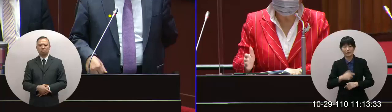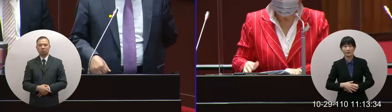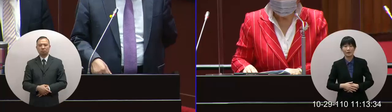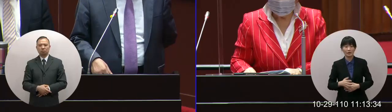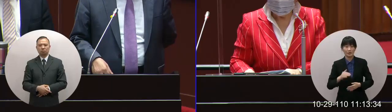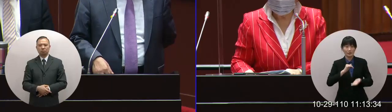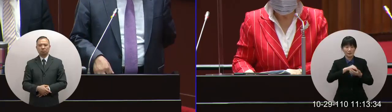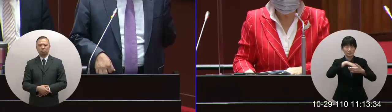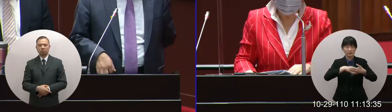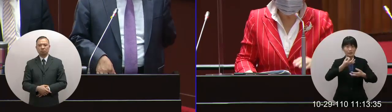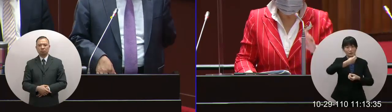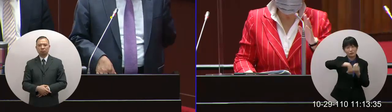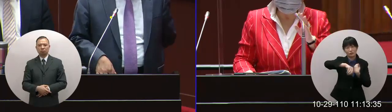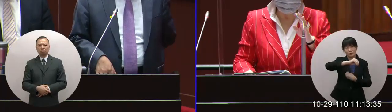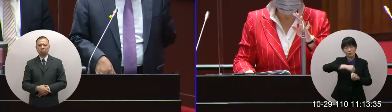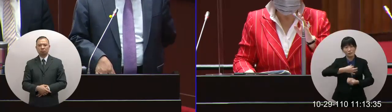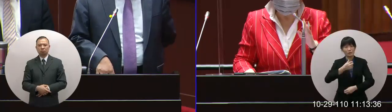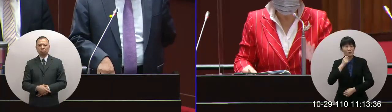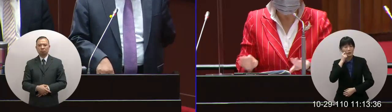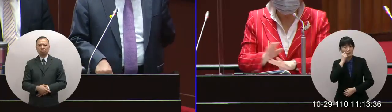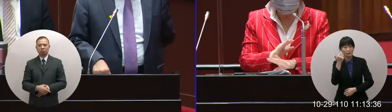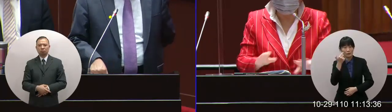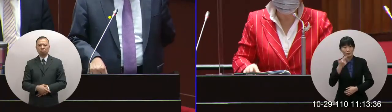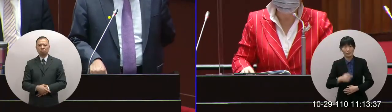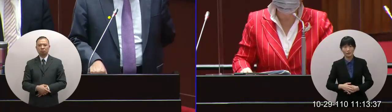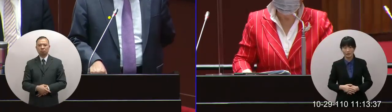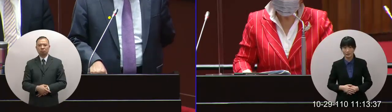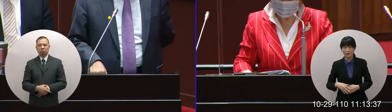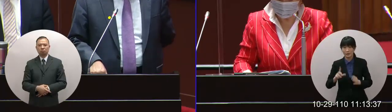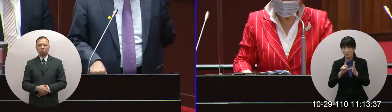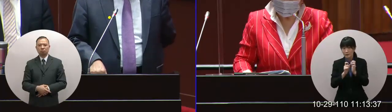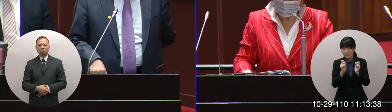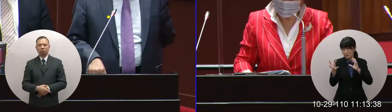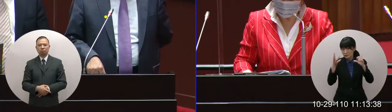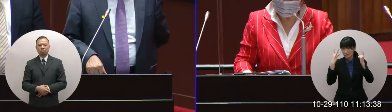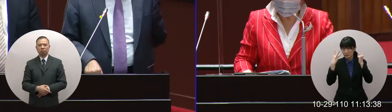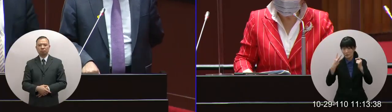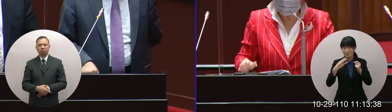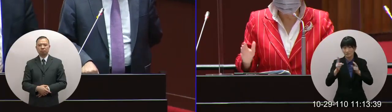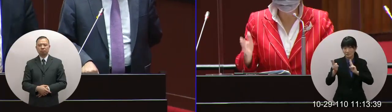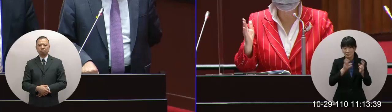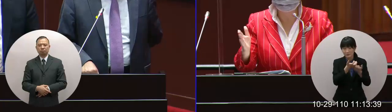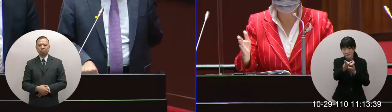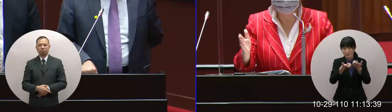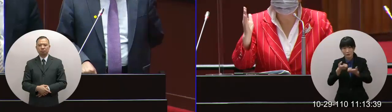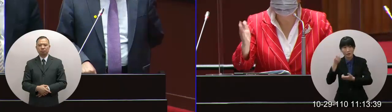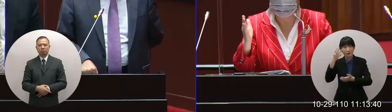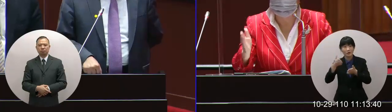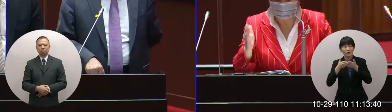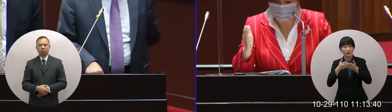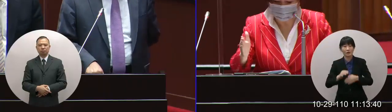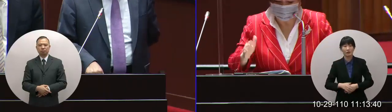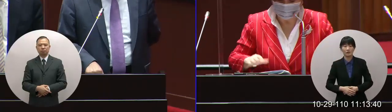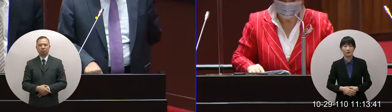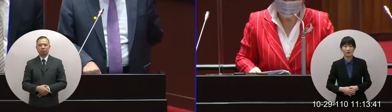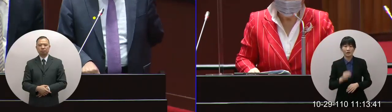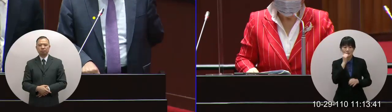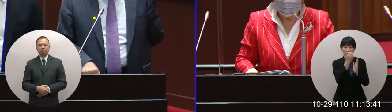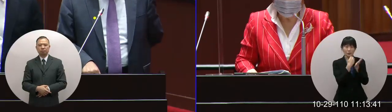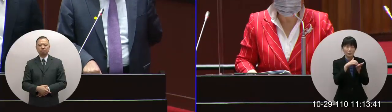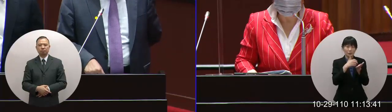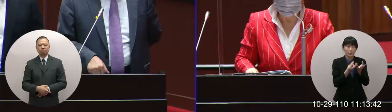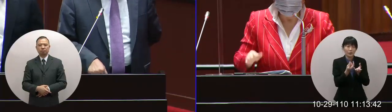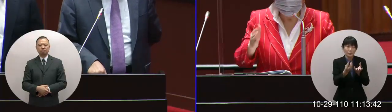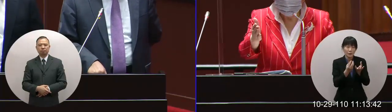负担，来自于大健康照护资源的重新分配，那我认为不可能长久仰赖特别预算。